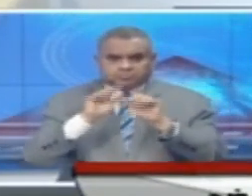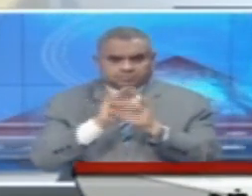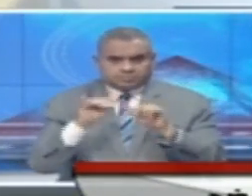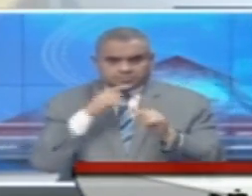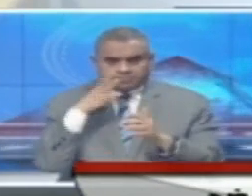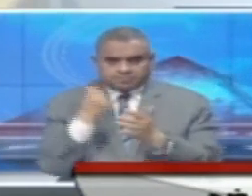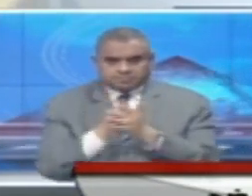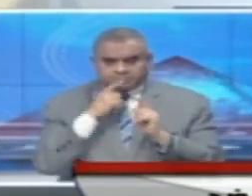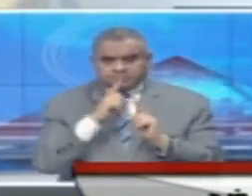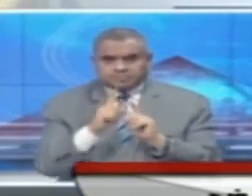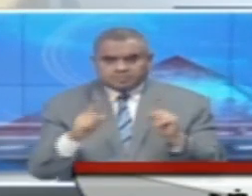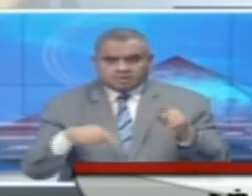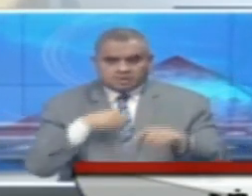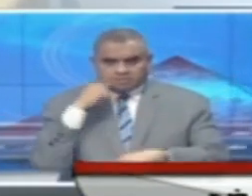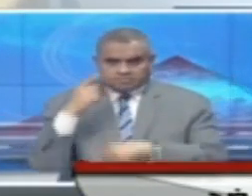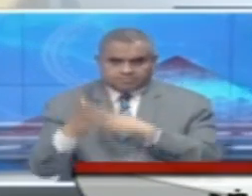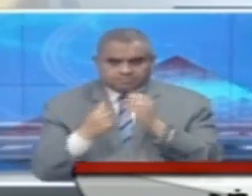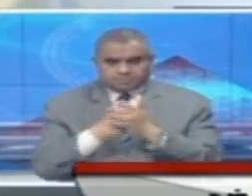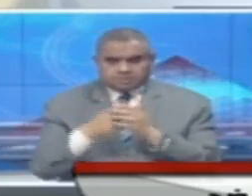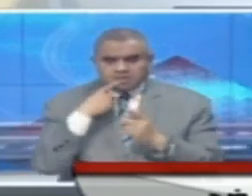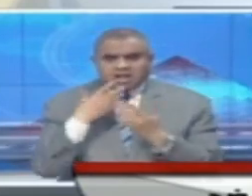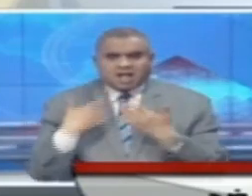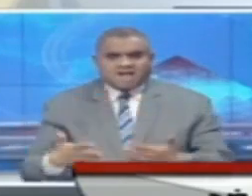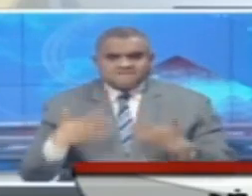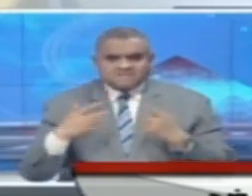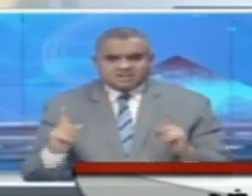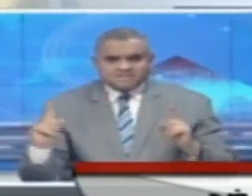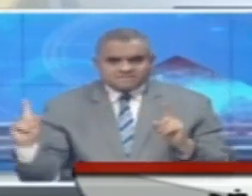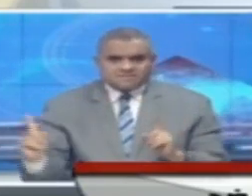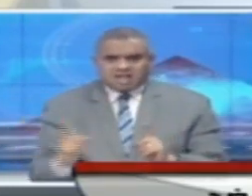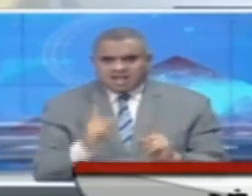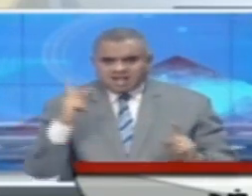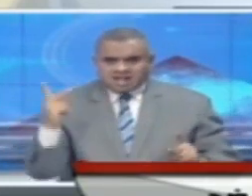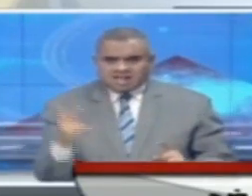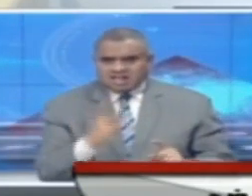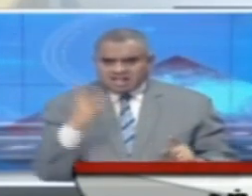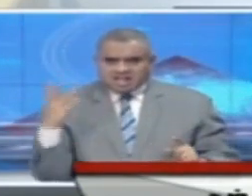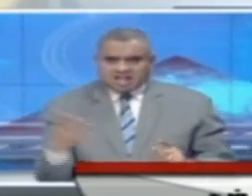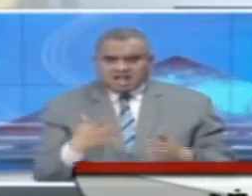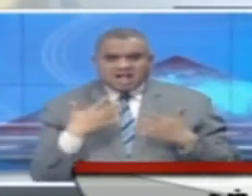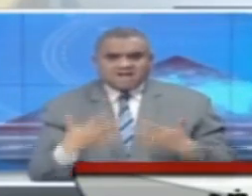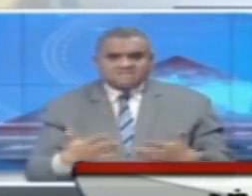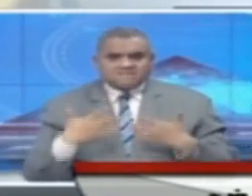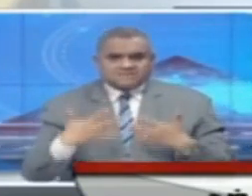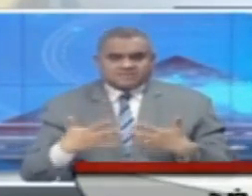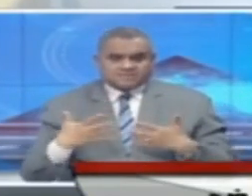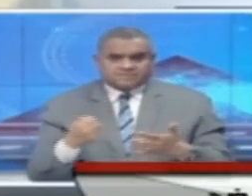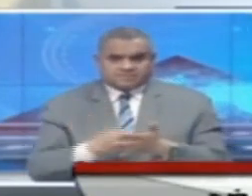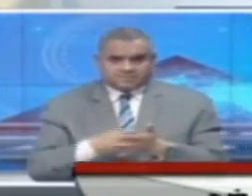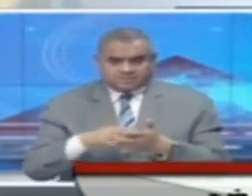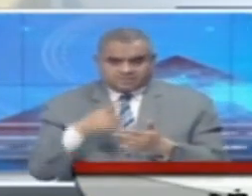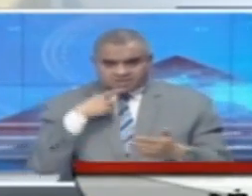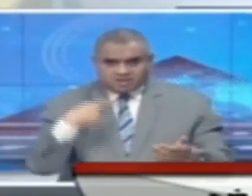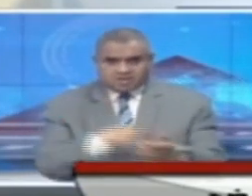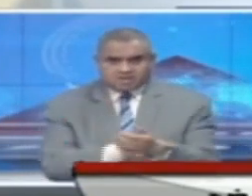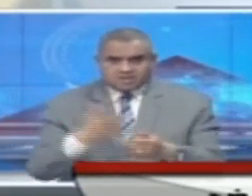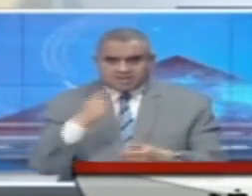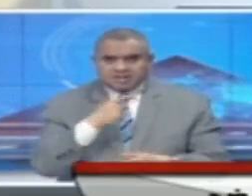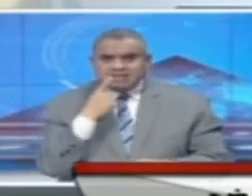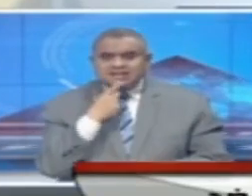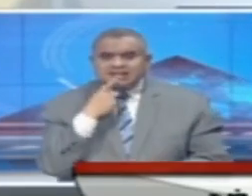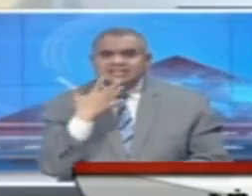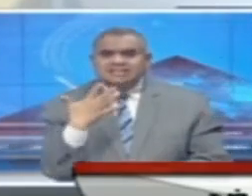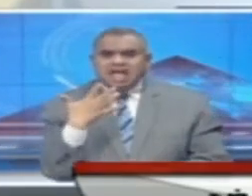طبعا في سلاسة، في نظام، بيحصلوا على اللقاح في حوالي